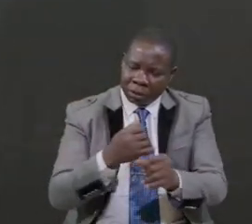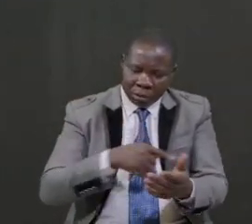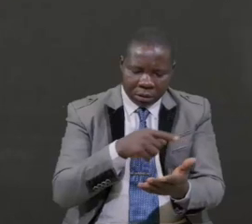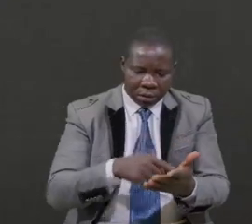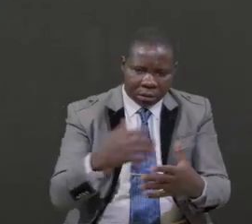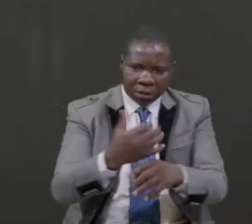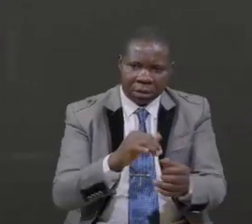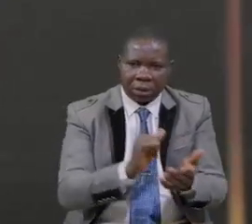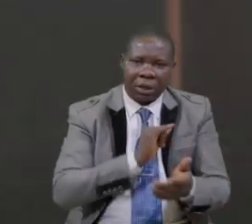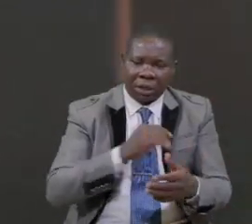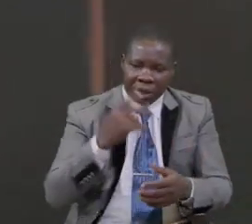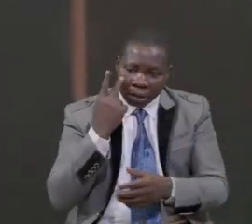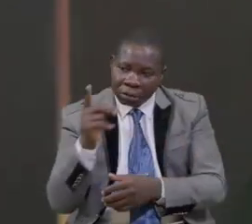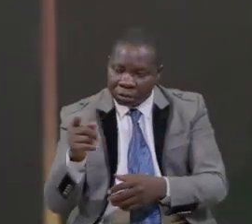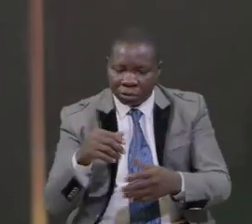caché ça.